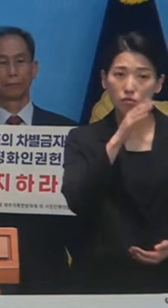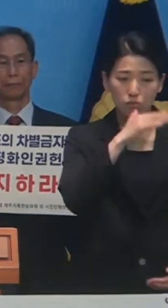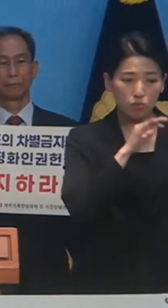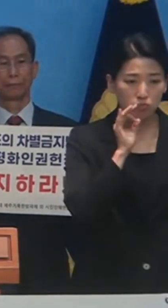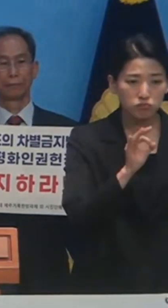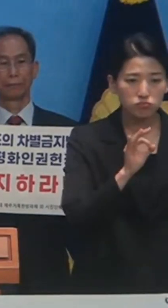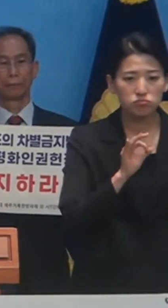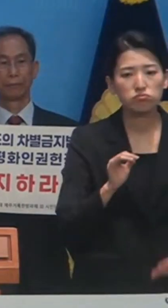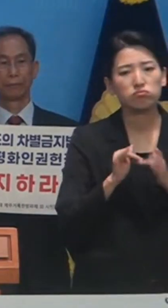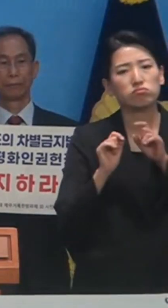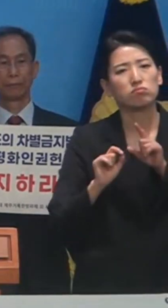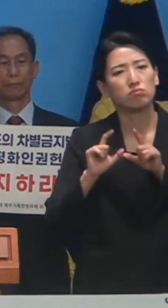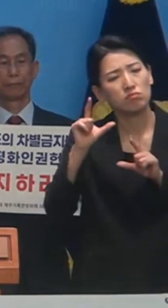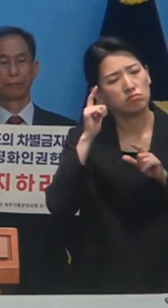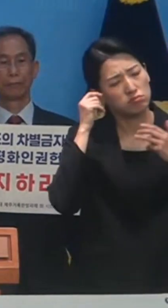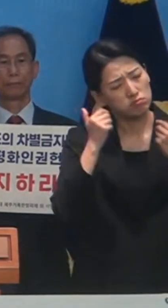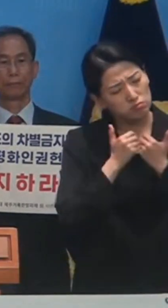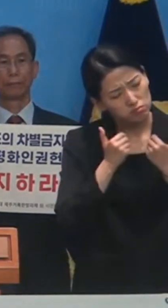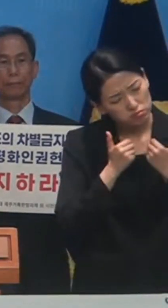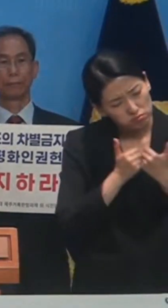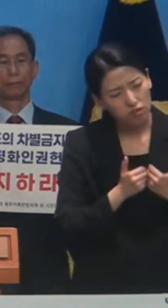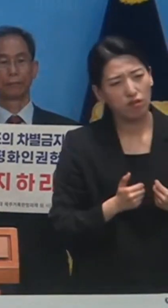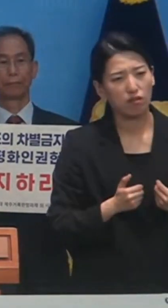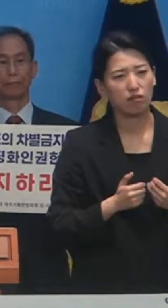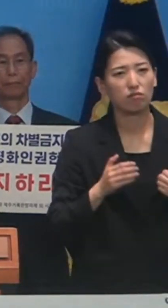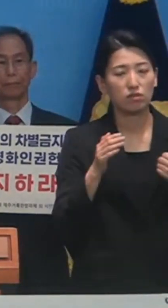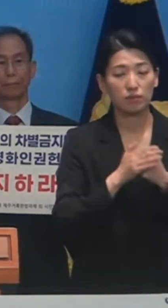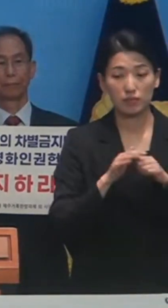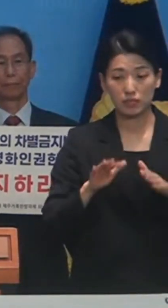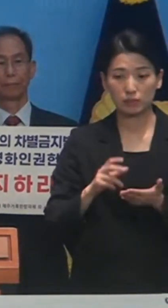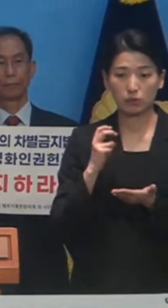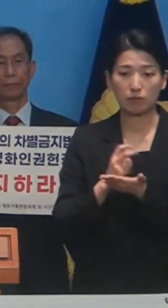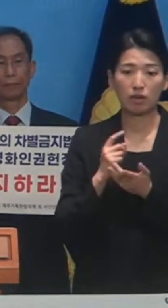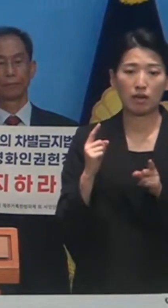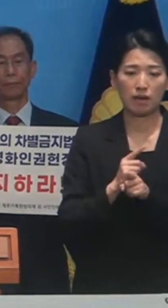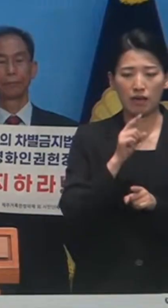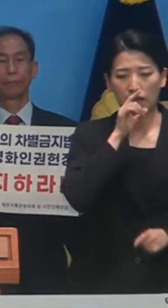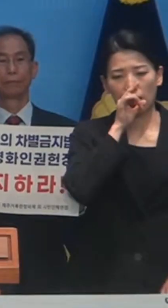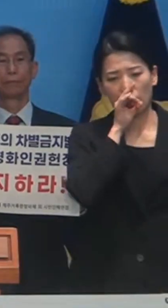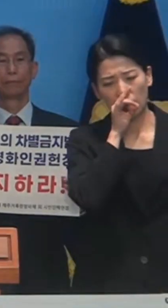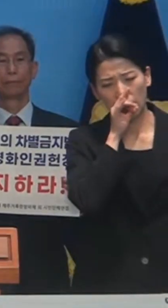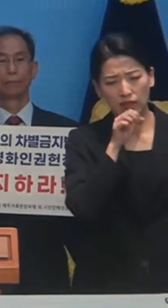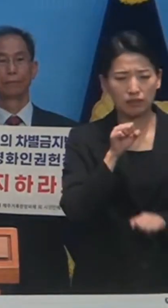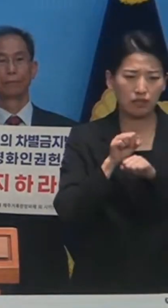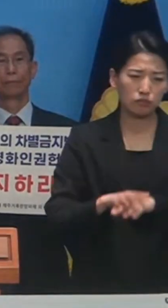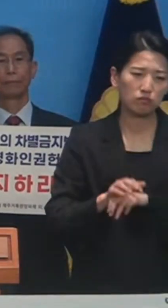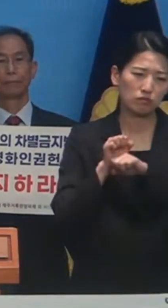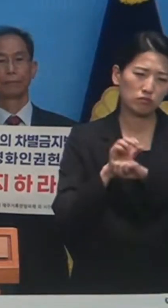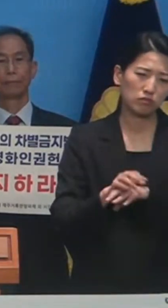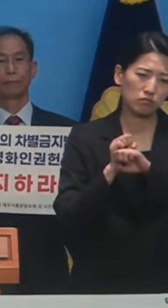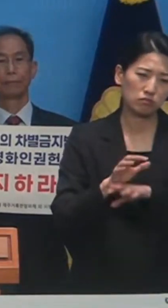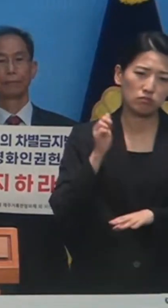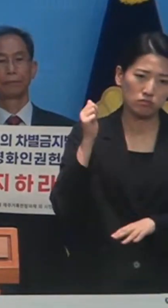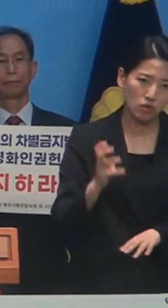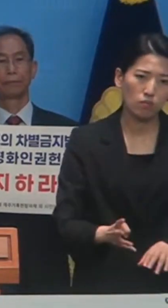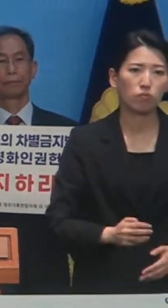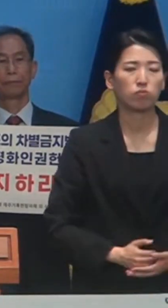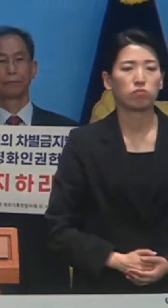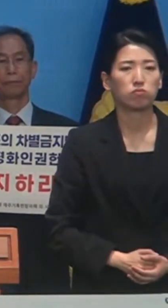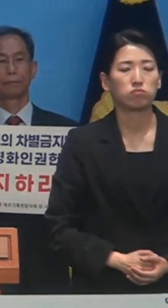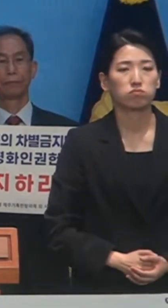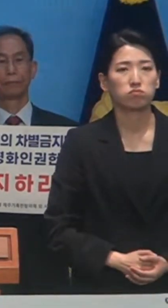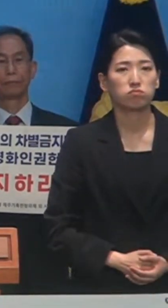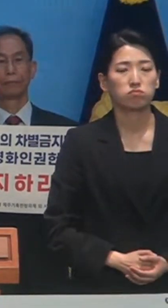다수 국민들의 강력한 반대에 부딪혀서 그 제정이 지금까지 계속 무산되었습니다. 국가